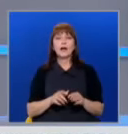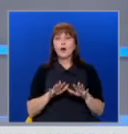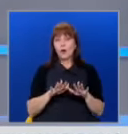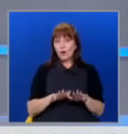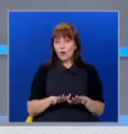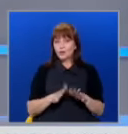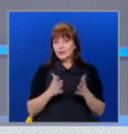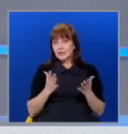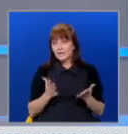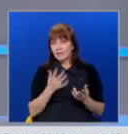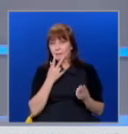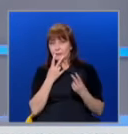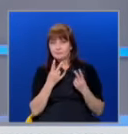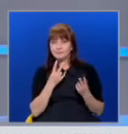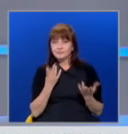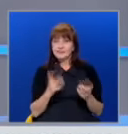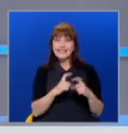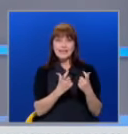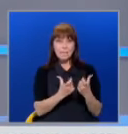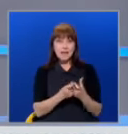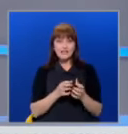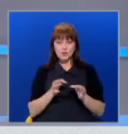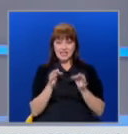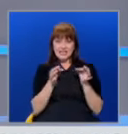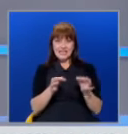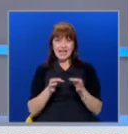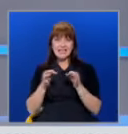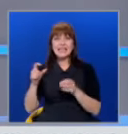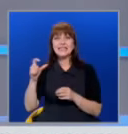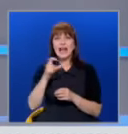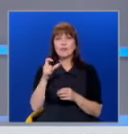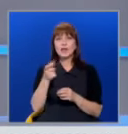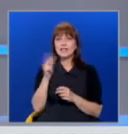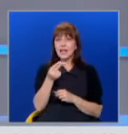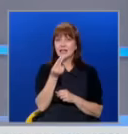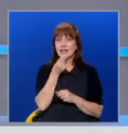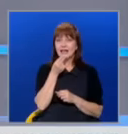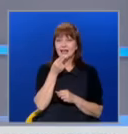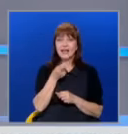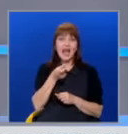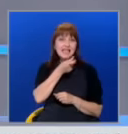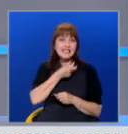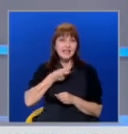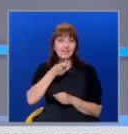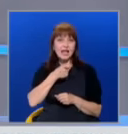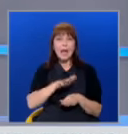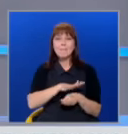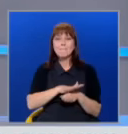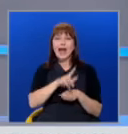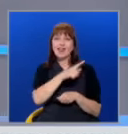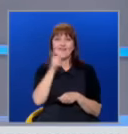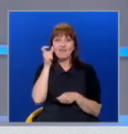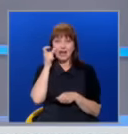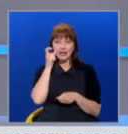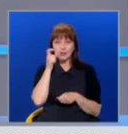Оставаме край морето с един неприятен случай. Семейство се зарази с салмонела след консумация в заведение край град Бяла Варненско.